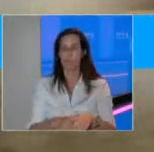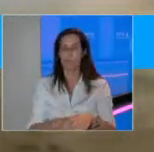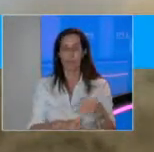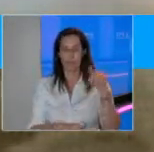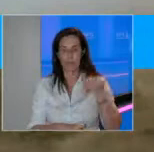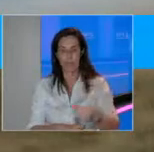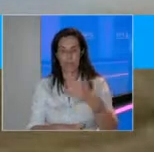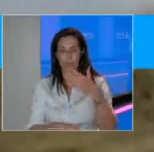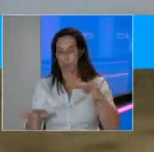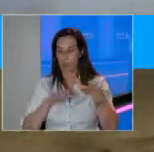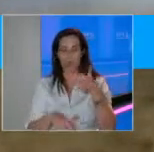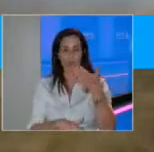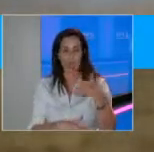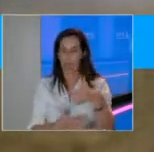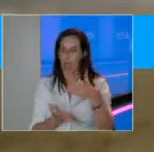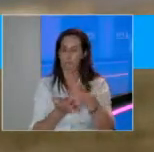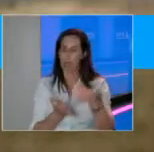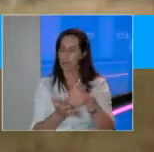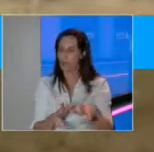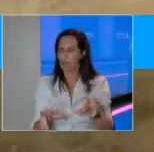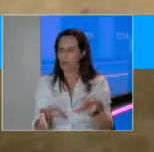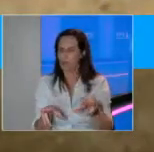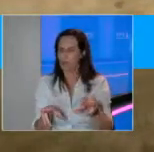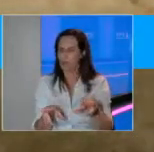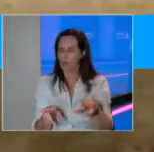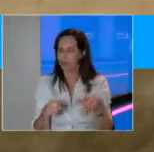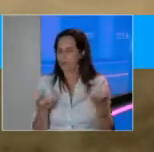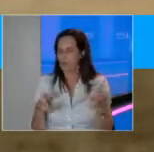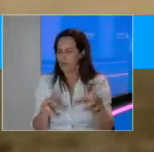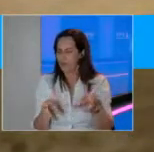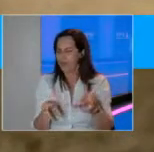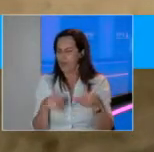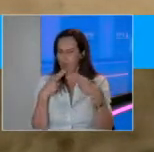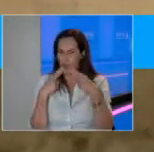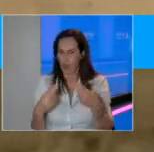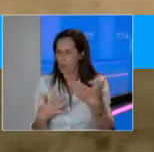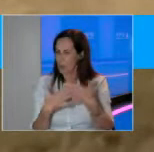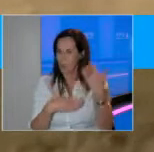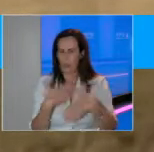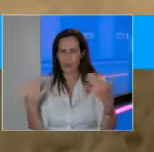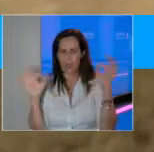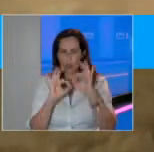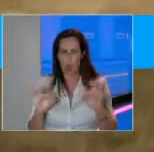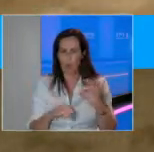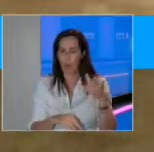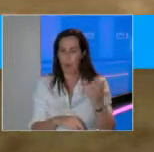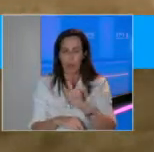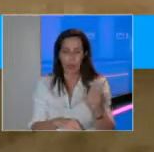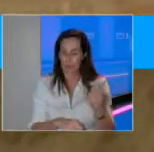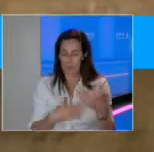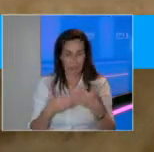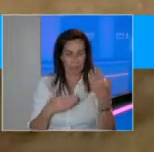ומדינת ישראל, ממשלת ישראל, ממשיכה באותה שיטה, באותה שיטה שלא מובילה לכלום, היא גם לא תוביל